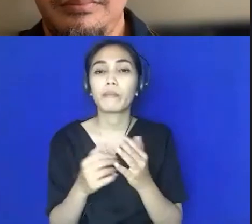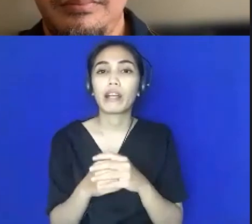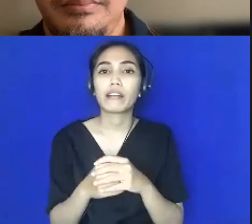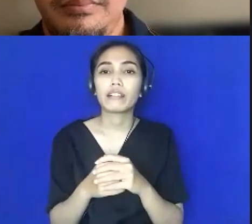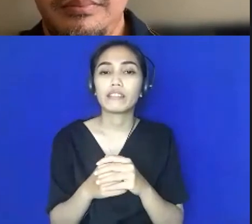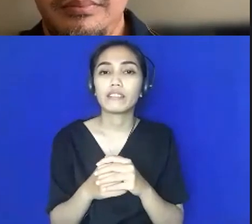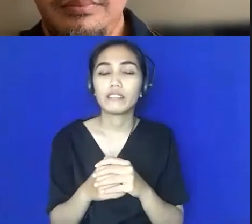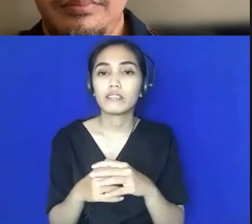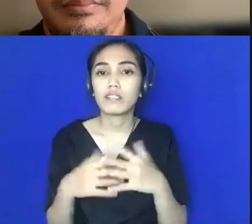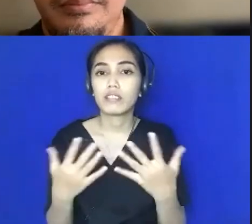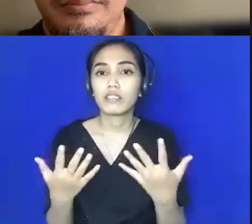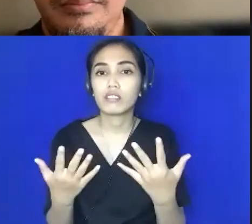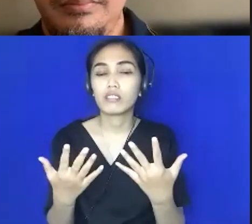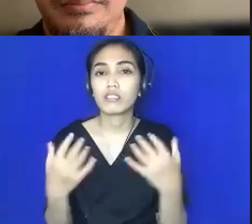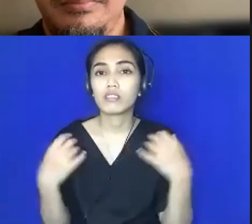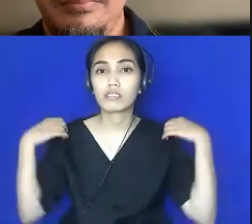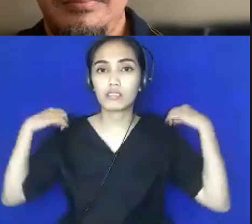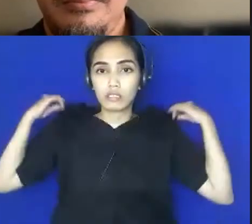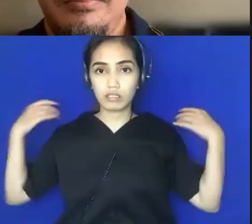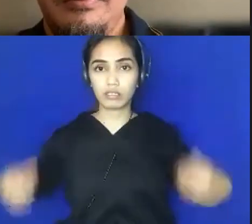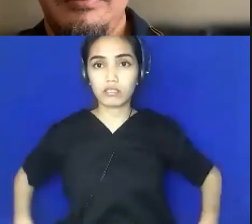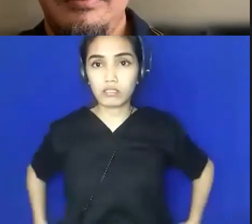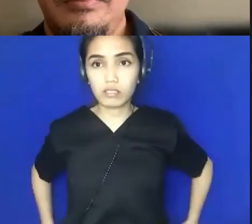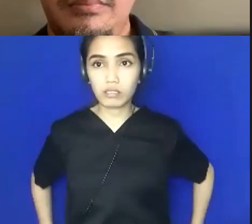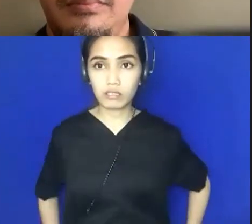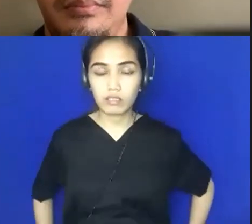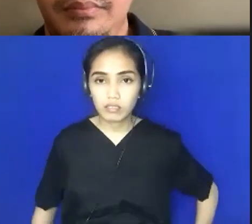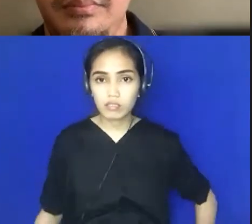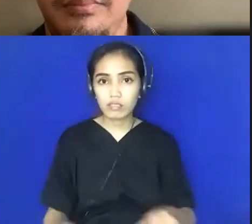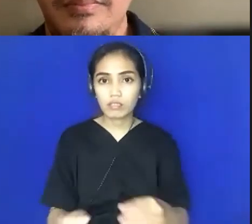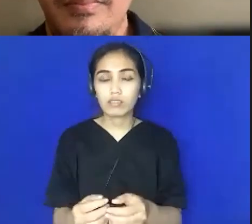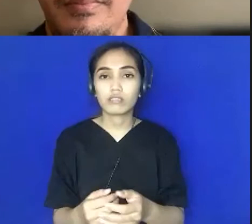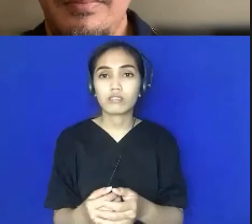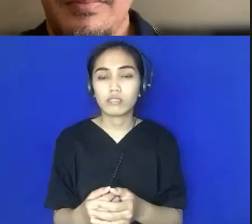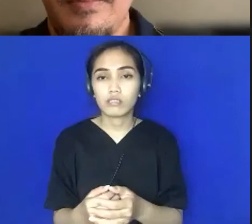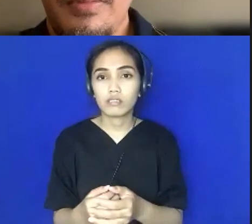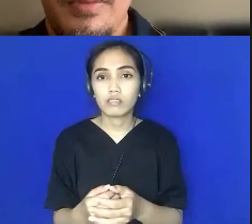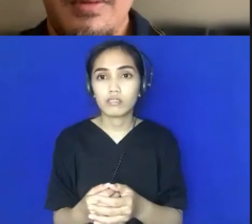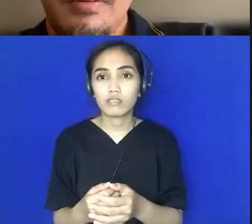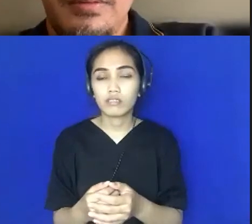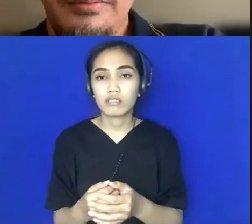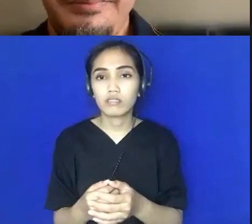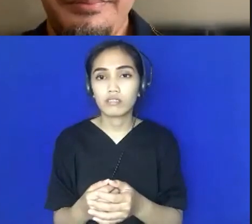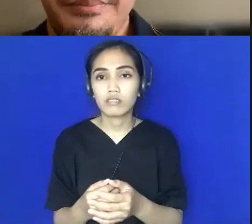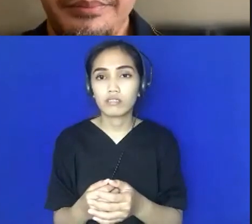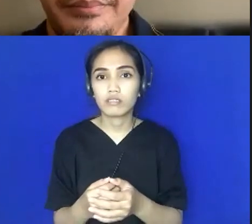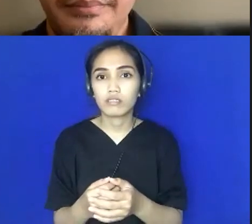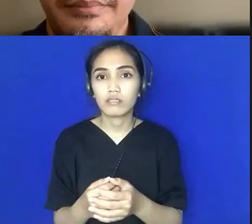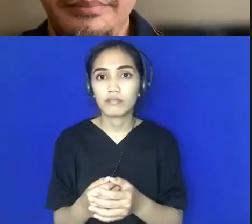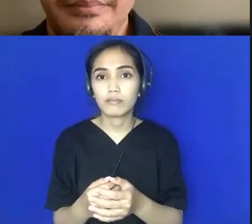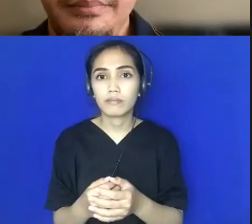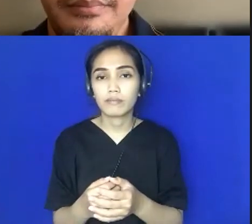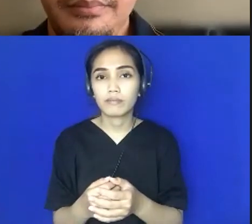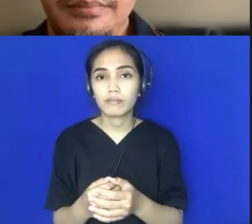intervention can be linked better with reduction of maternal newborn death. What can we do to better